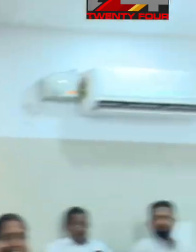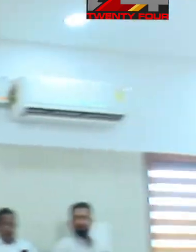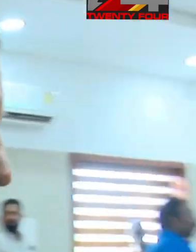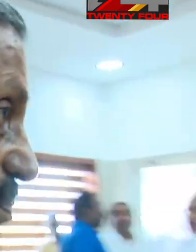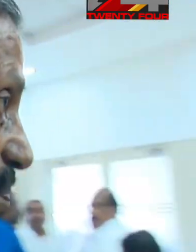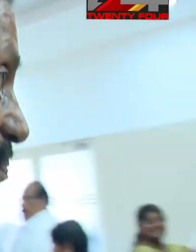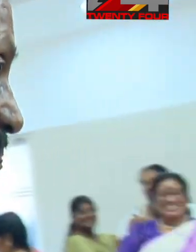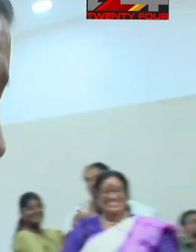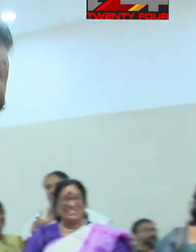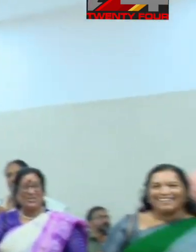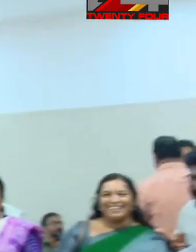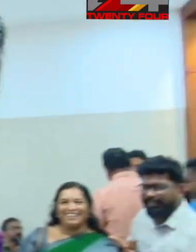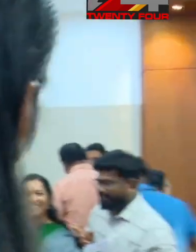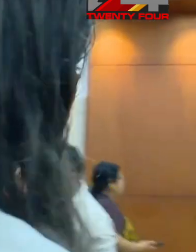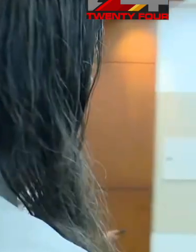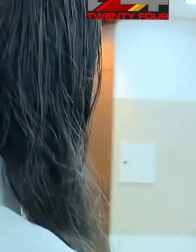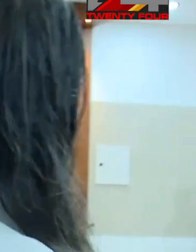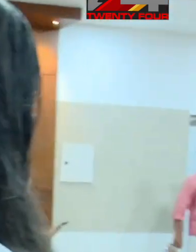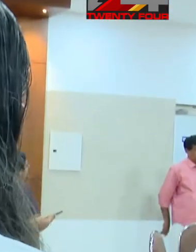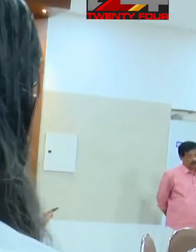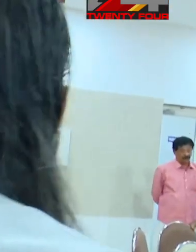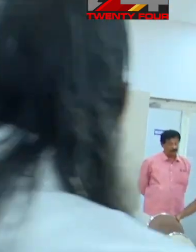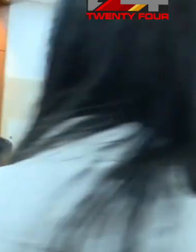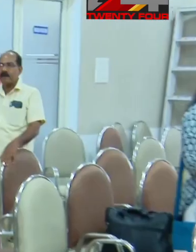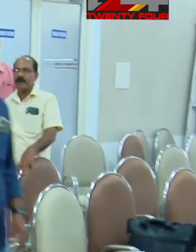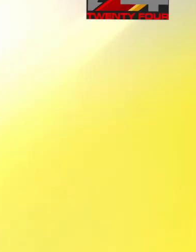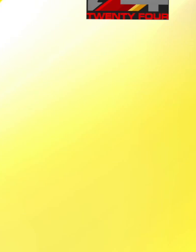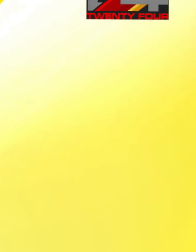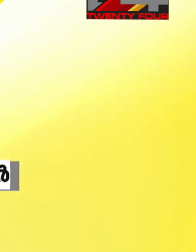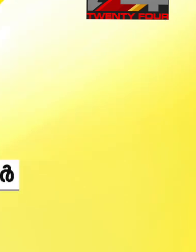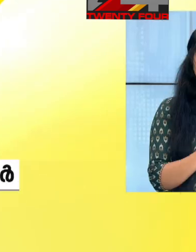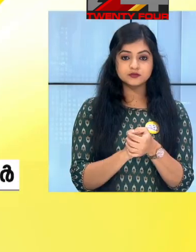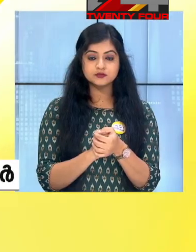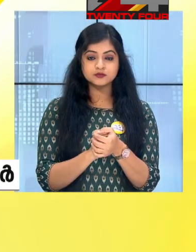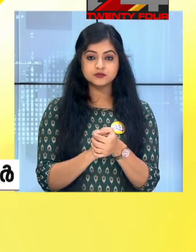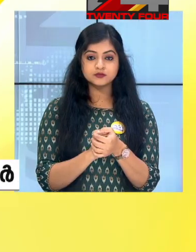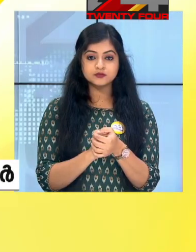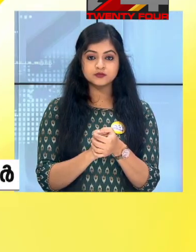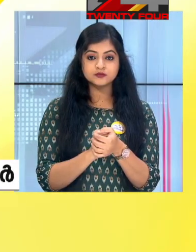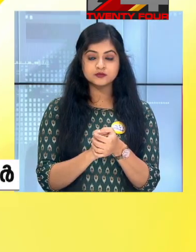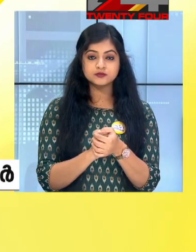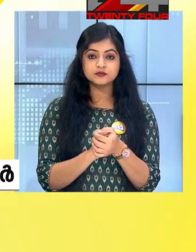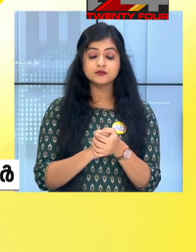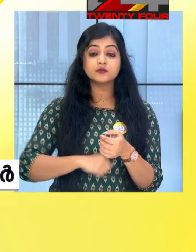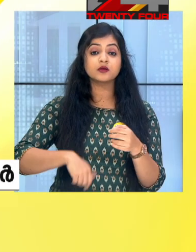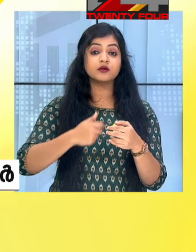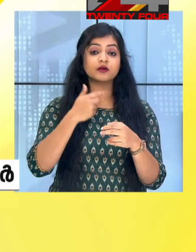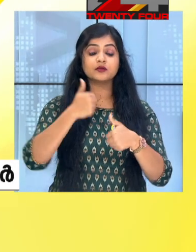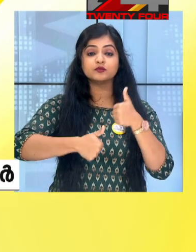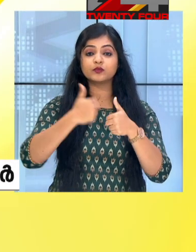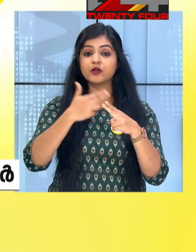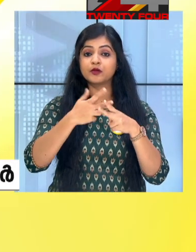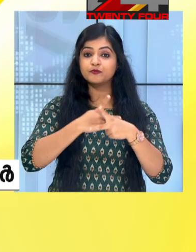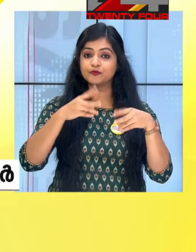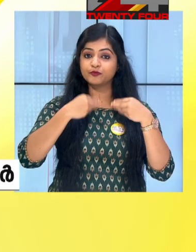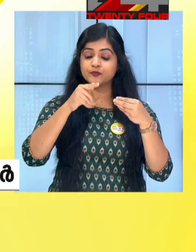വന്നത്. അതിനൊക്കെ അപ്പുറത്തേക്ക് സംസ്ഥാന നേതൃത്വം ആ പേരുകളിൽ തന്നെ ഉറച്ചു നിൽക്കുന്നു. സ്ഥാനാർത്ഥി പ്രഖ്യാപനത്തിന് ശേഷമുള്ള സംസ്ഥാന സെക്രട്ടറിയുടെ